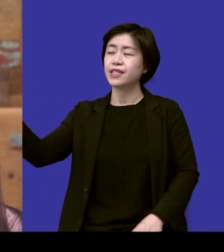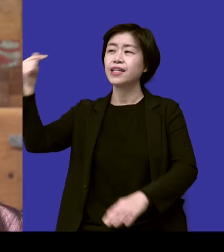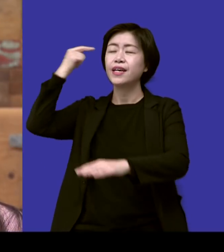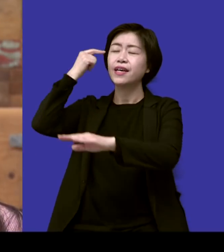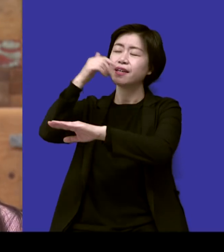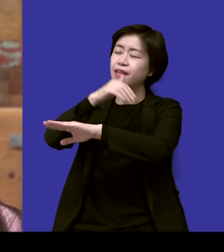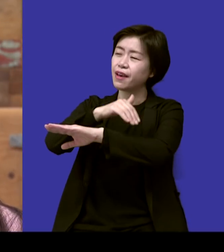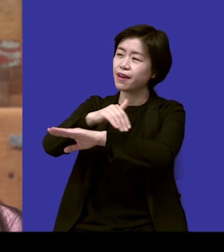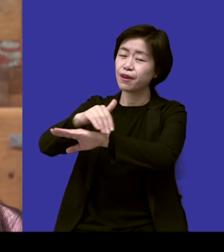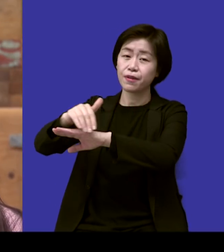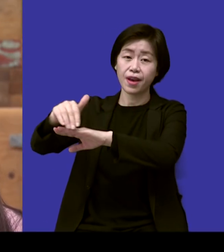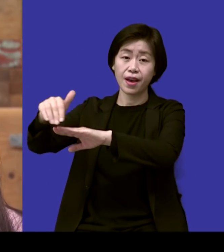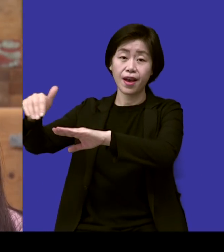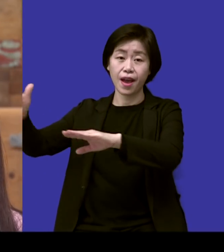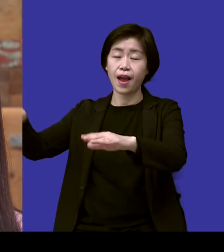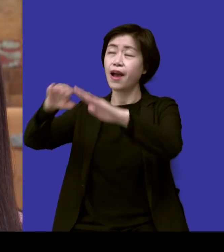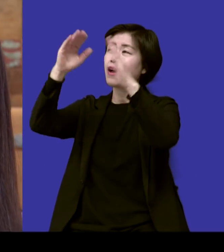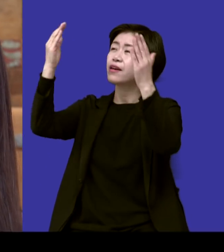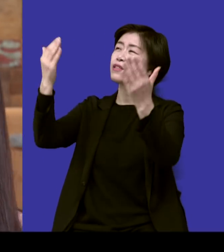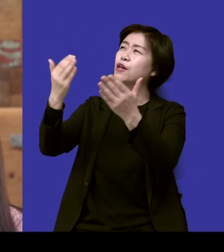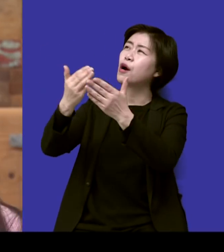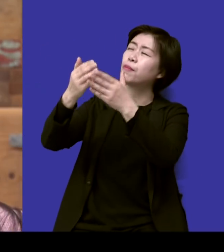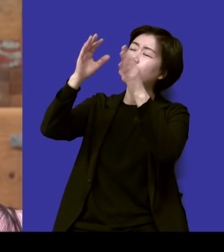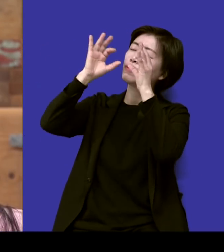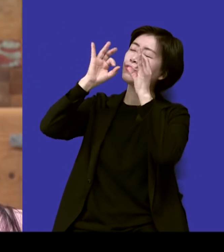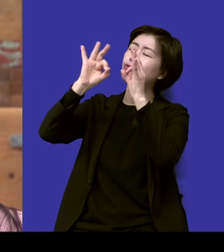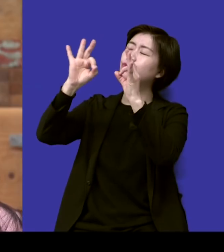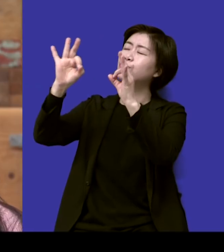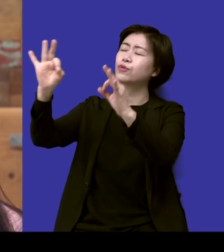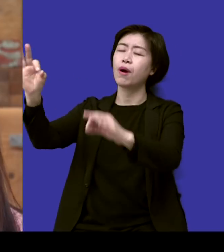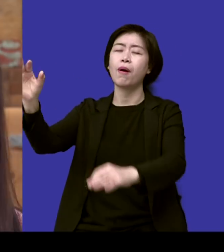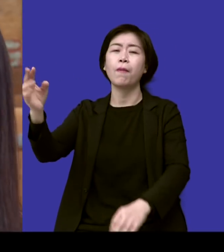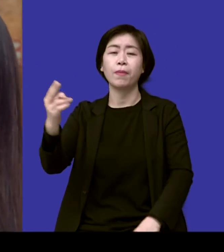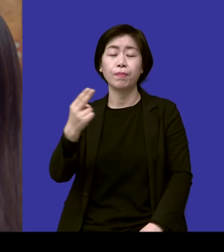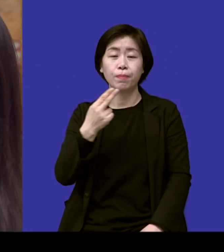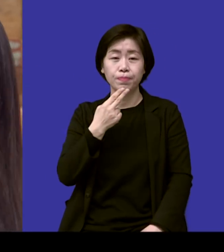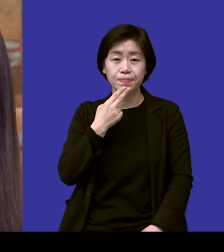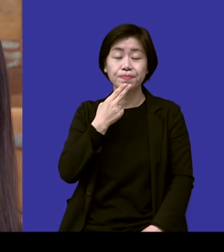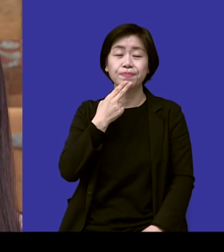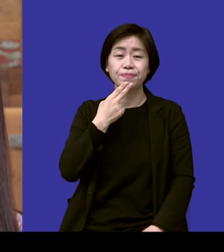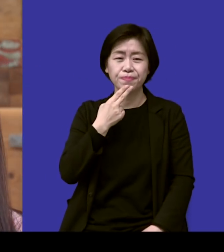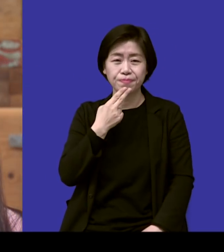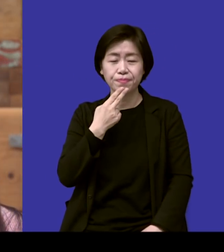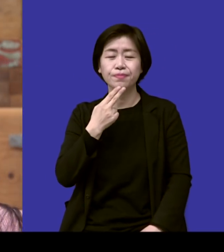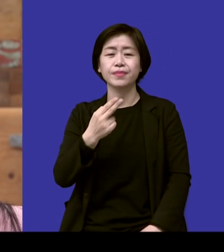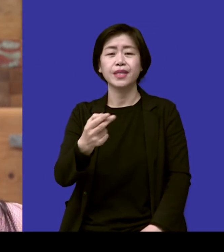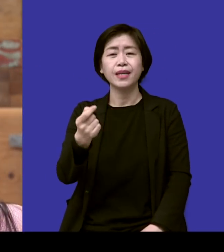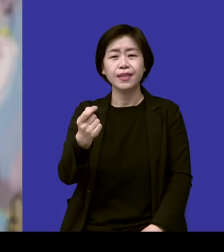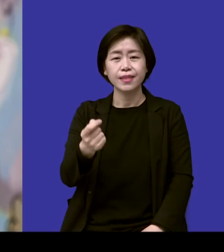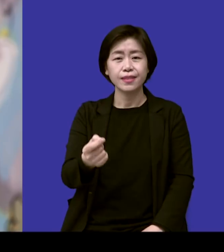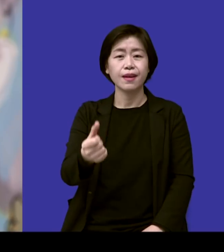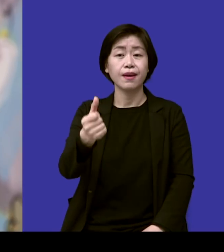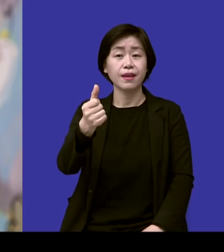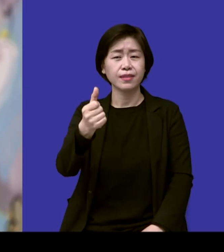그 신계획 다 볼 수도